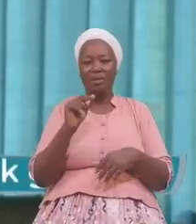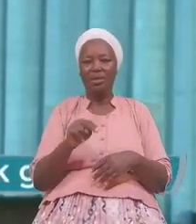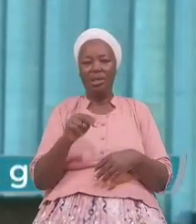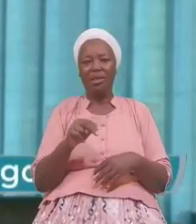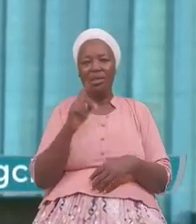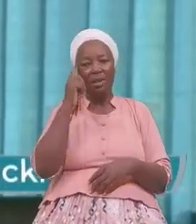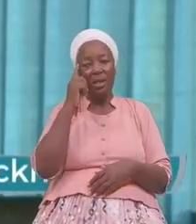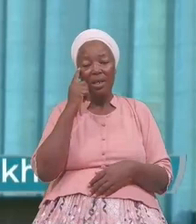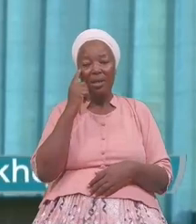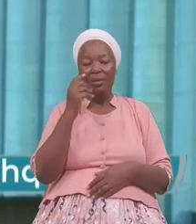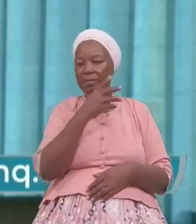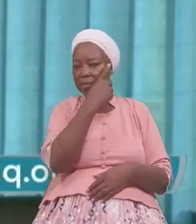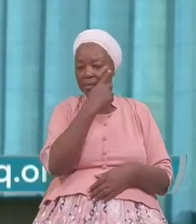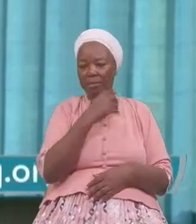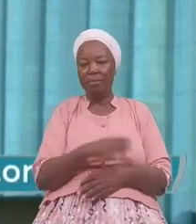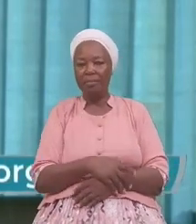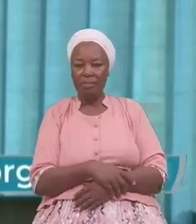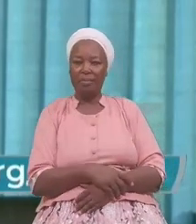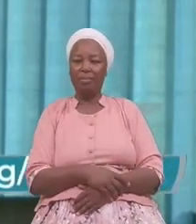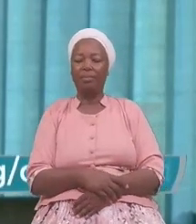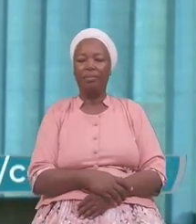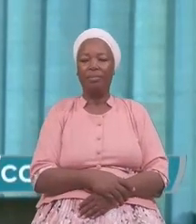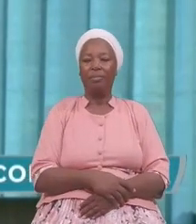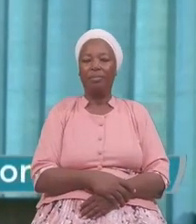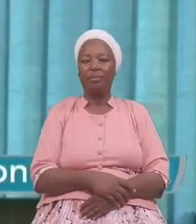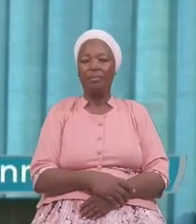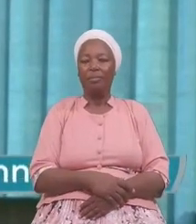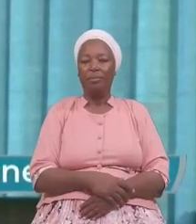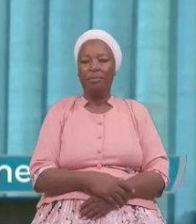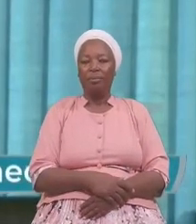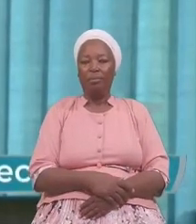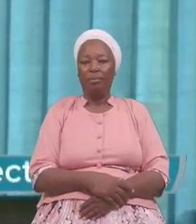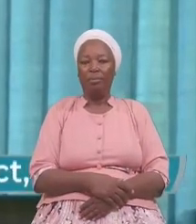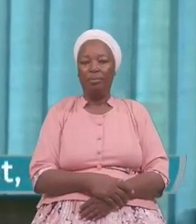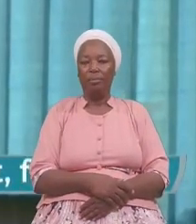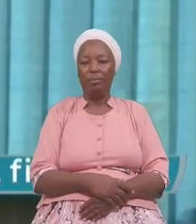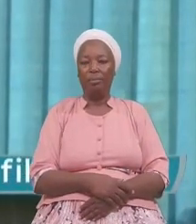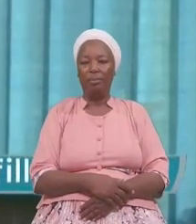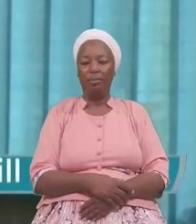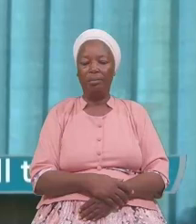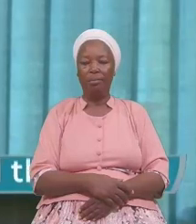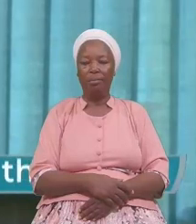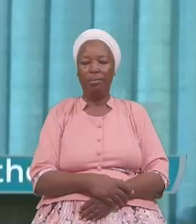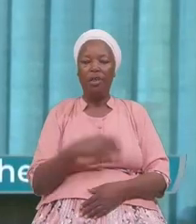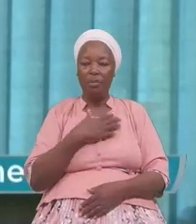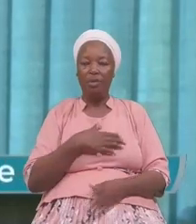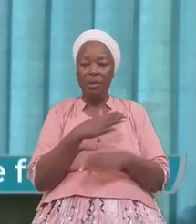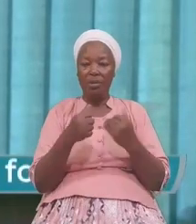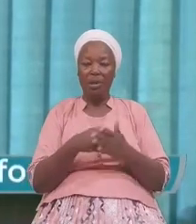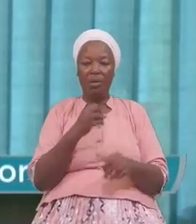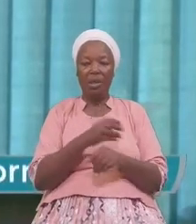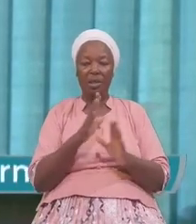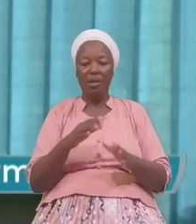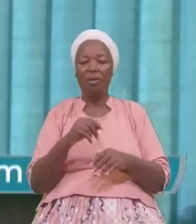Conseiller, passons en action dans nos différentes nations, sur le champ de croisade, en plein air où